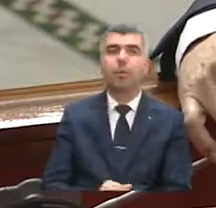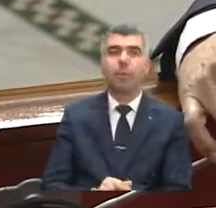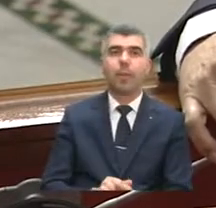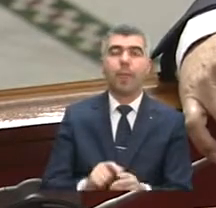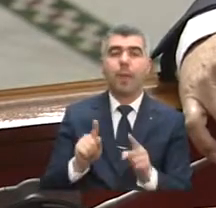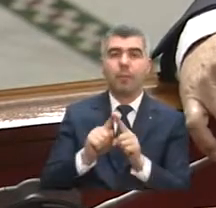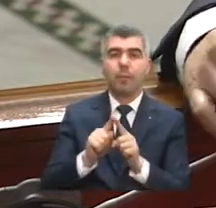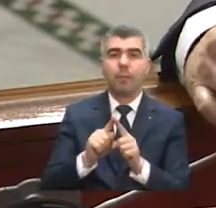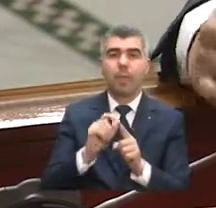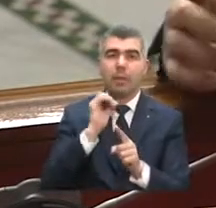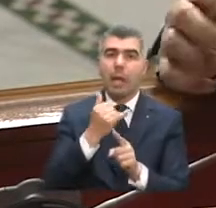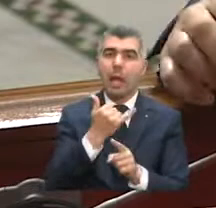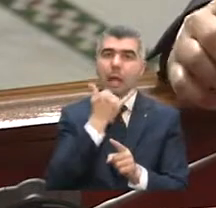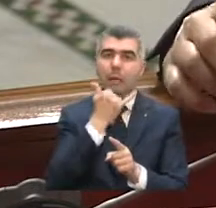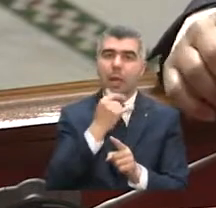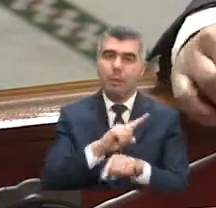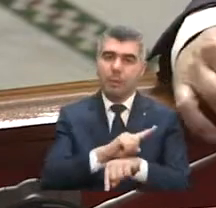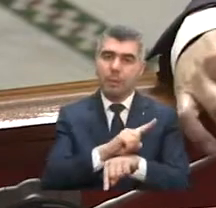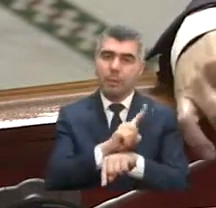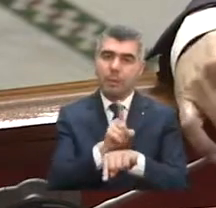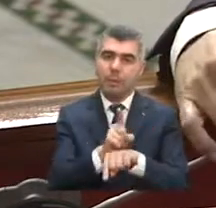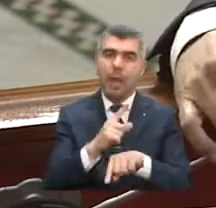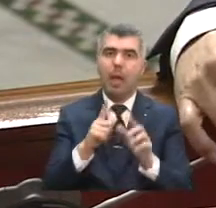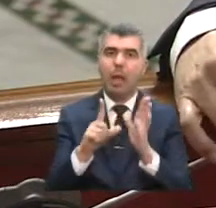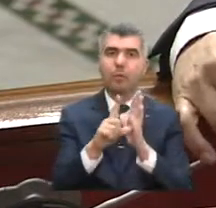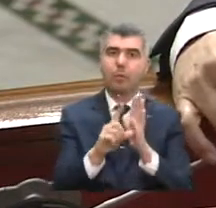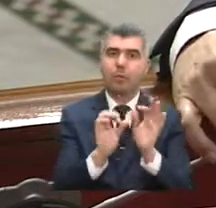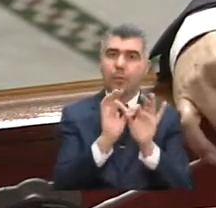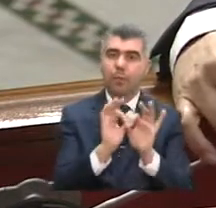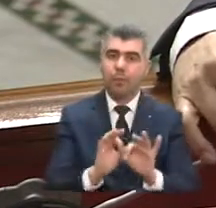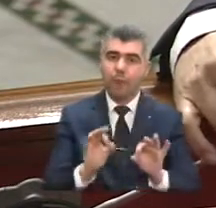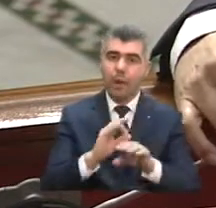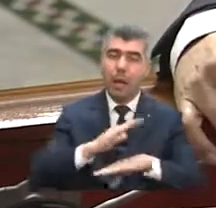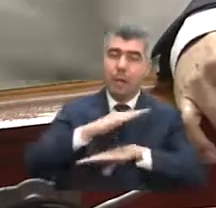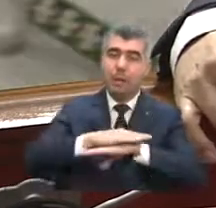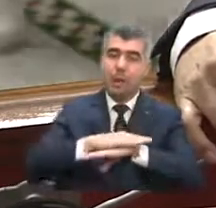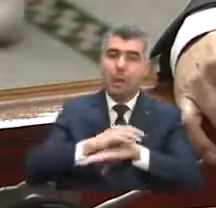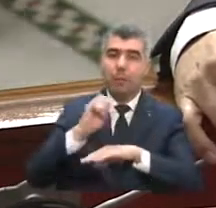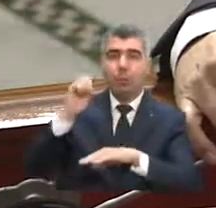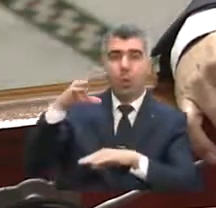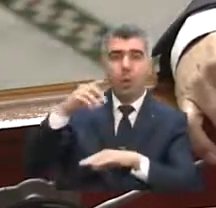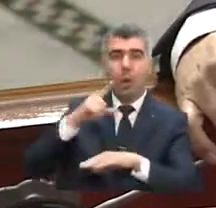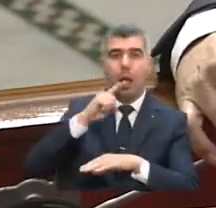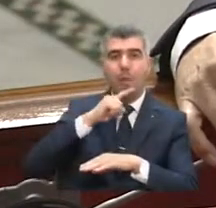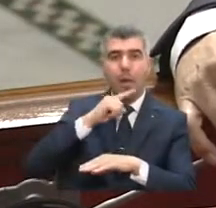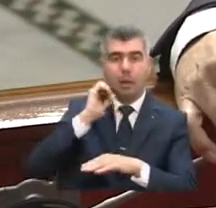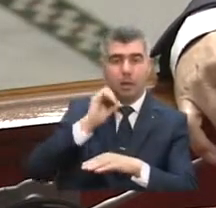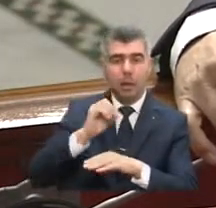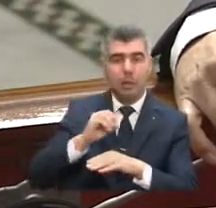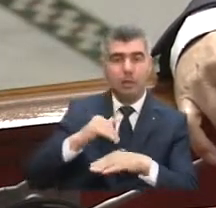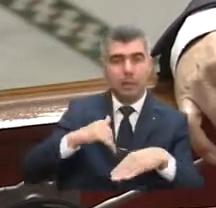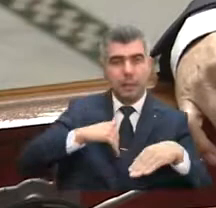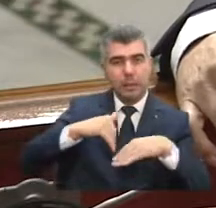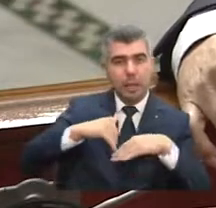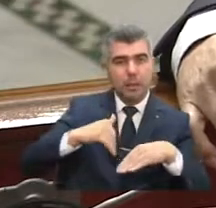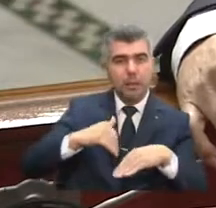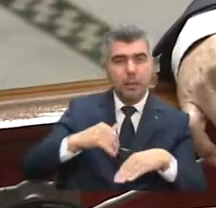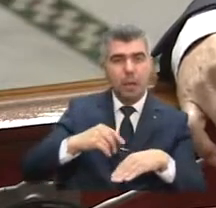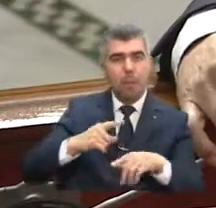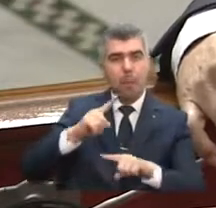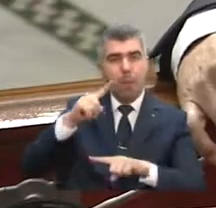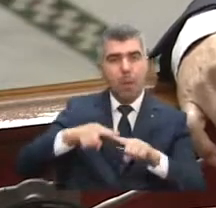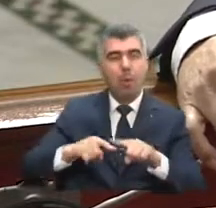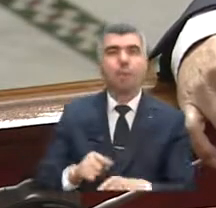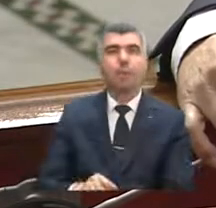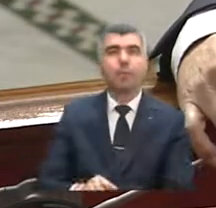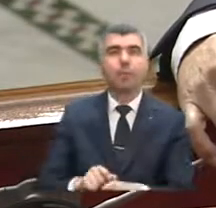رصد مخالفه تجاوز السرعه القانونيه طبعا، ولكن ايضا عدم احترام الضوء الاحمر، تجاوز الخط المتصل، السير في الاتجاه الممنوع،